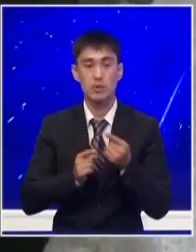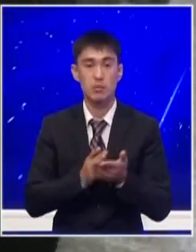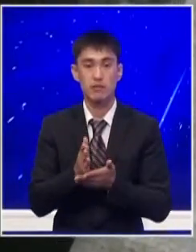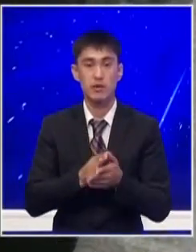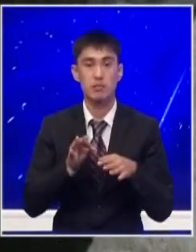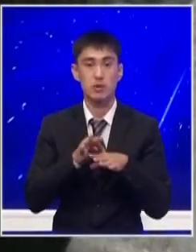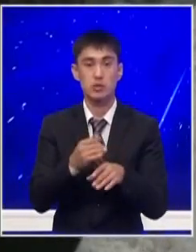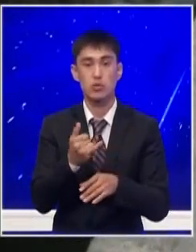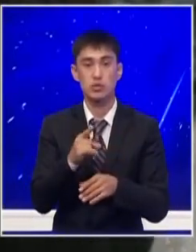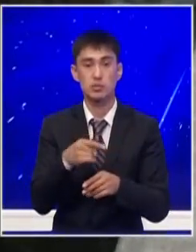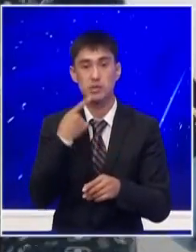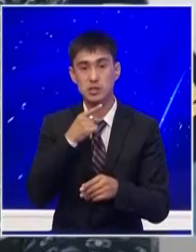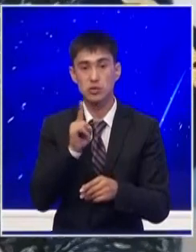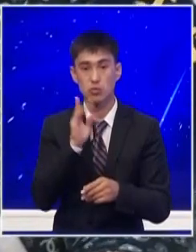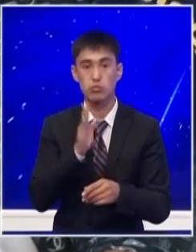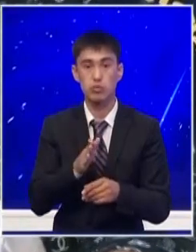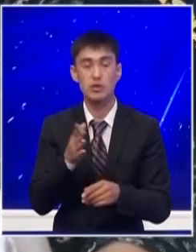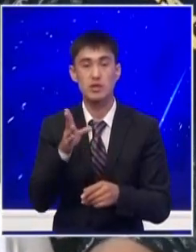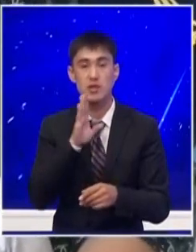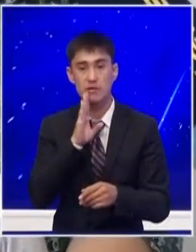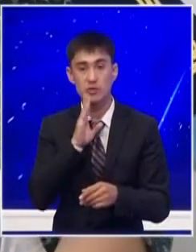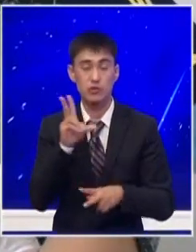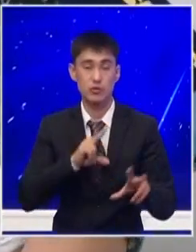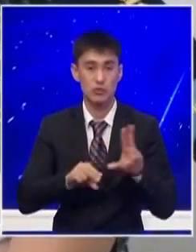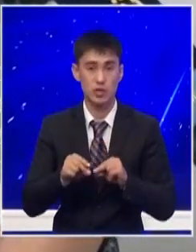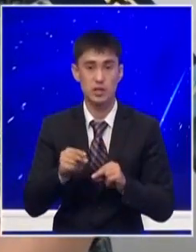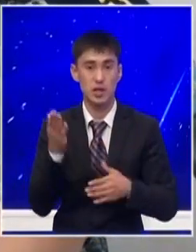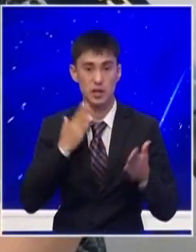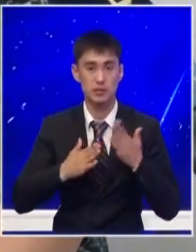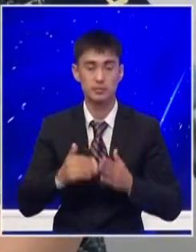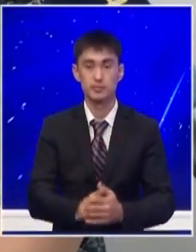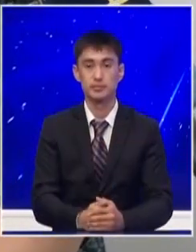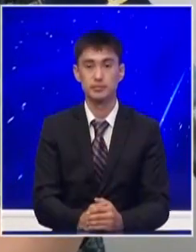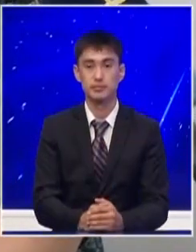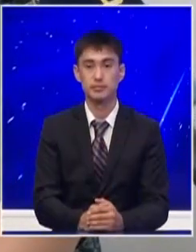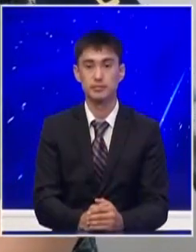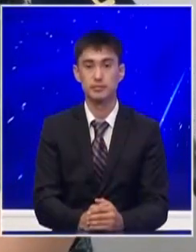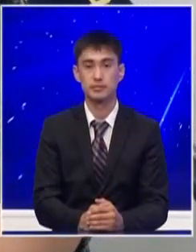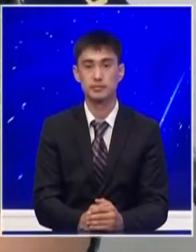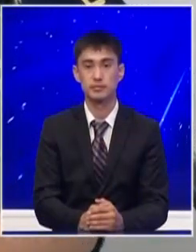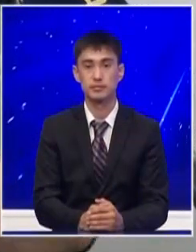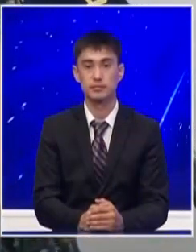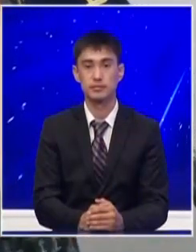направлению прошла УЗИ. Там мне сказали, что будет девочка. Я все равно очень рада.